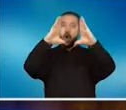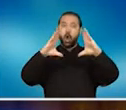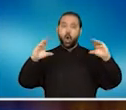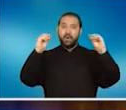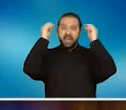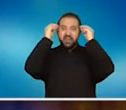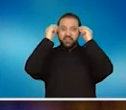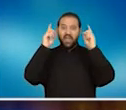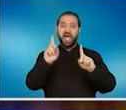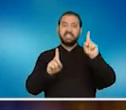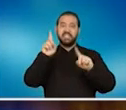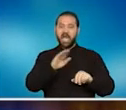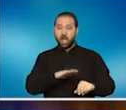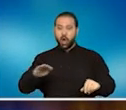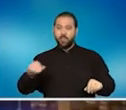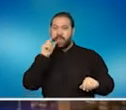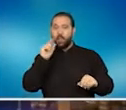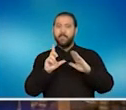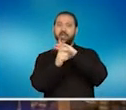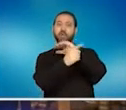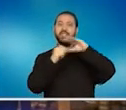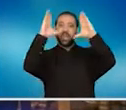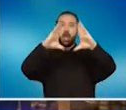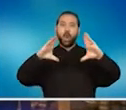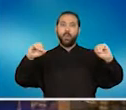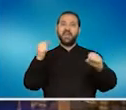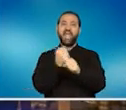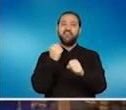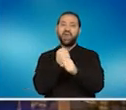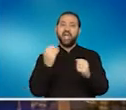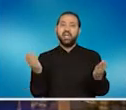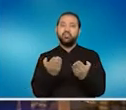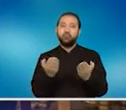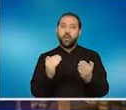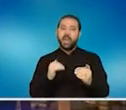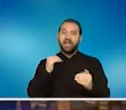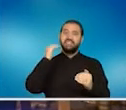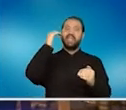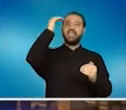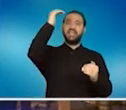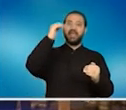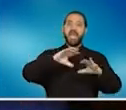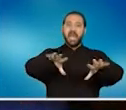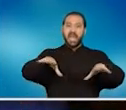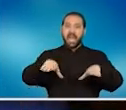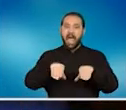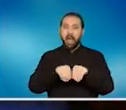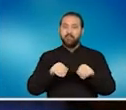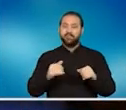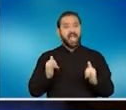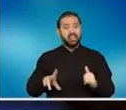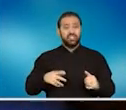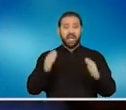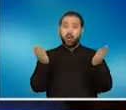dacă copiii românilor fac școală, să ridică neamul. Și acestea